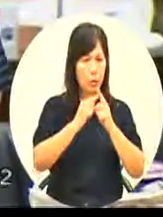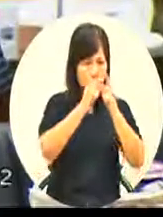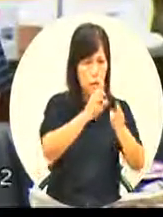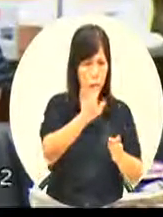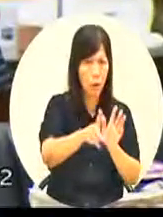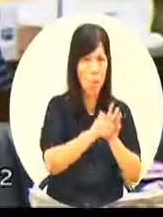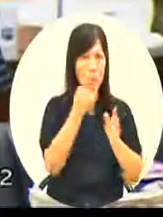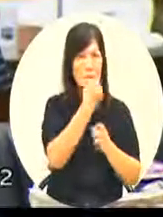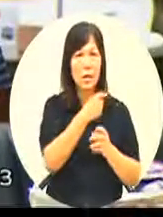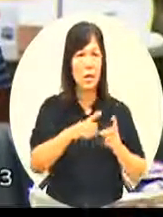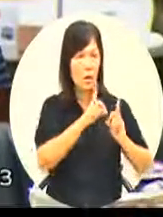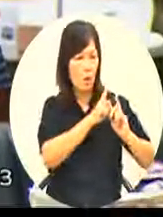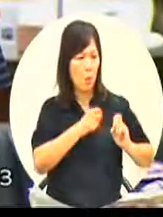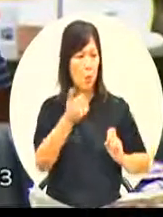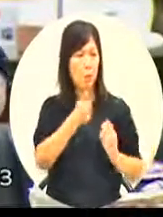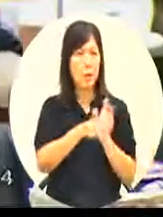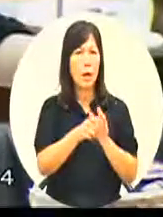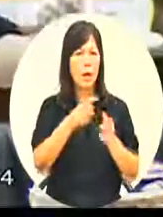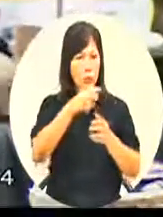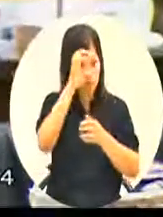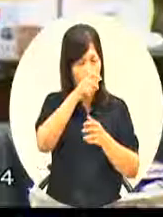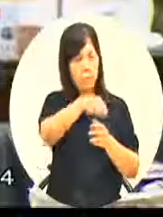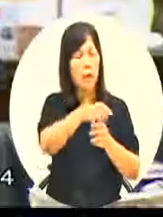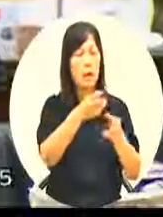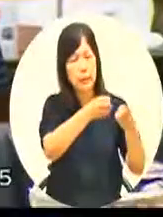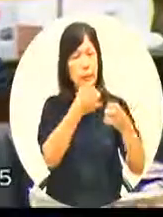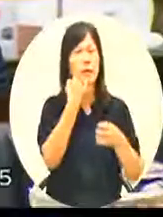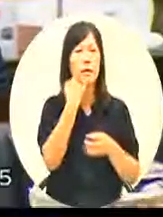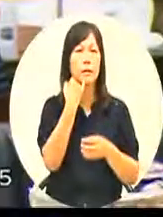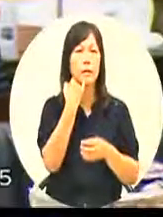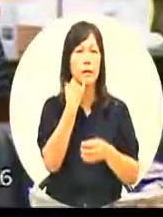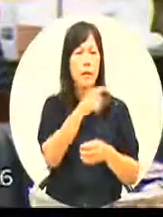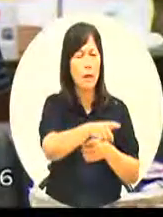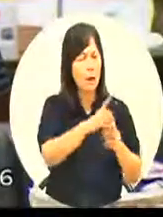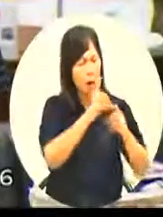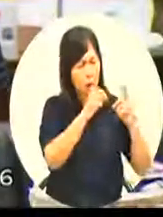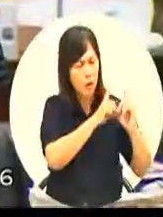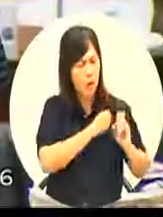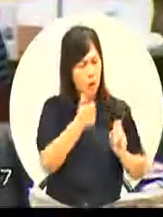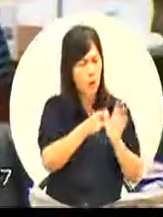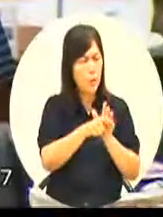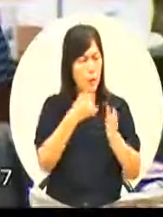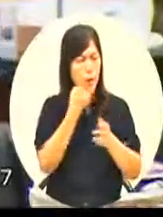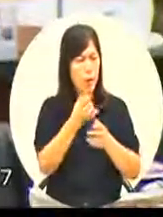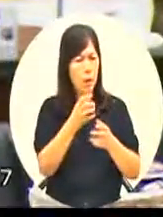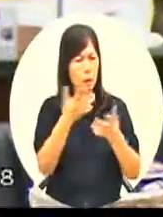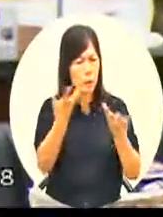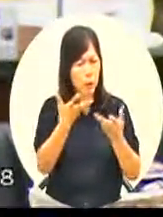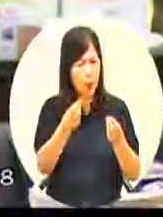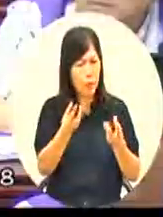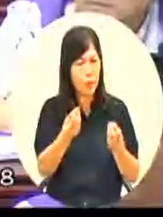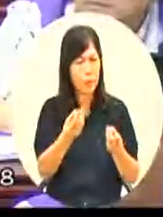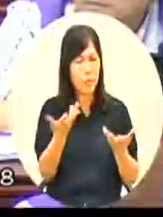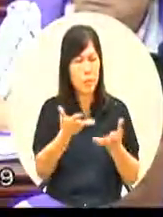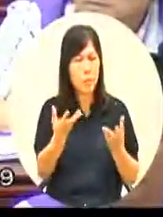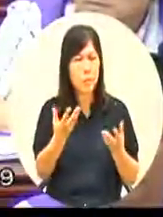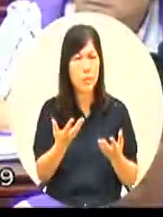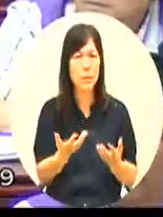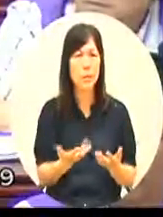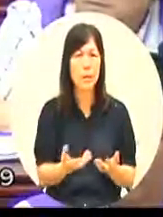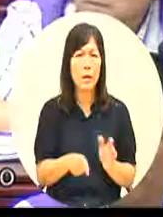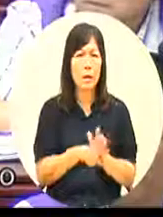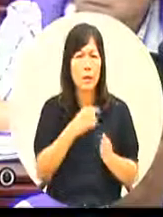贵啊，你们可以去找他、啊。对，我觉得在沟通上面应该会没有问题吧？处长回复一下。 是哦，这个部分我也带